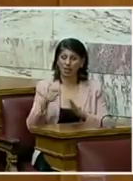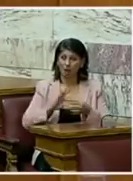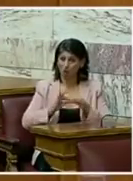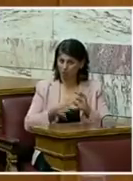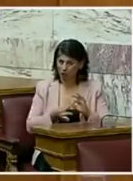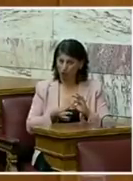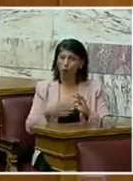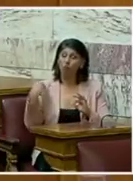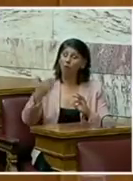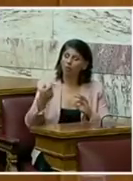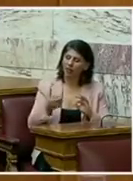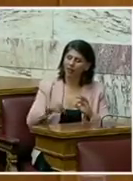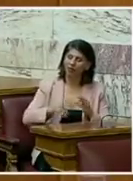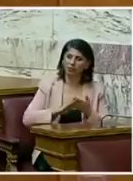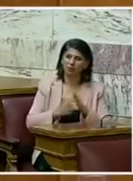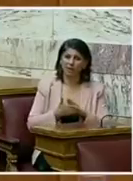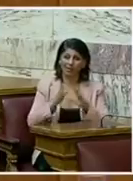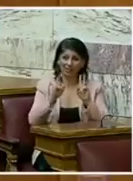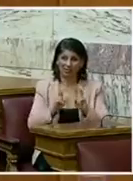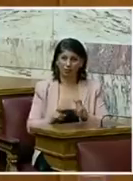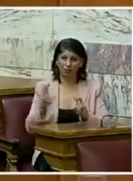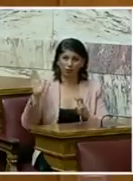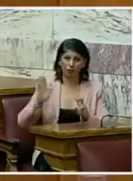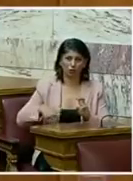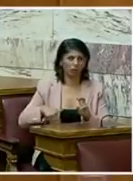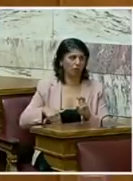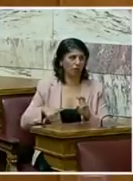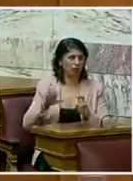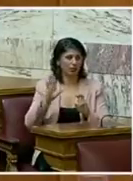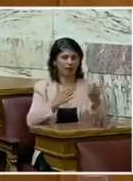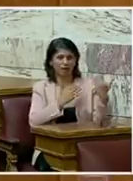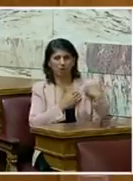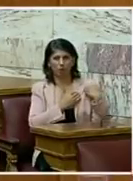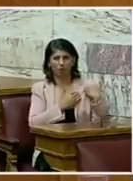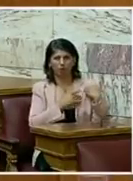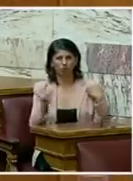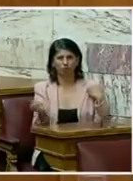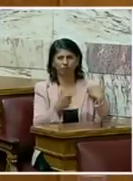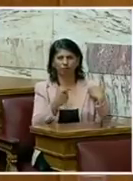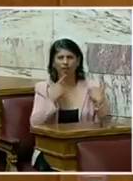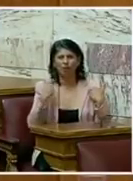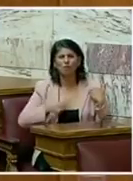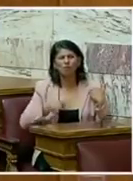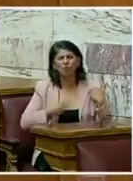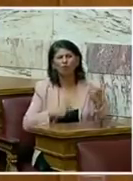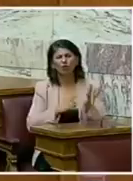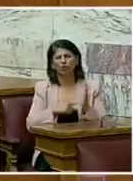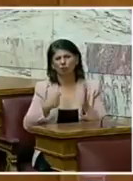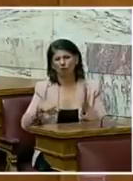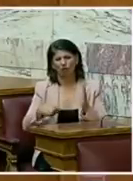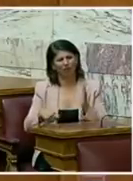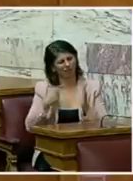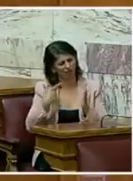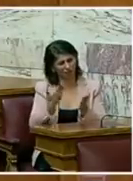που θα κάνει τέτοιες πράξεις ανακρίσεως στο τέλος του ήταν αρμόδιο, στον κάλαθο των αχρήστων. Πλούσια νομολογία, σας θέατω και αυτή. Και κάτι άλλο για το